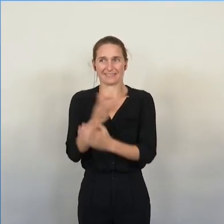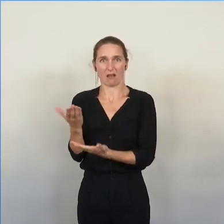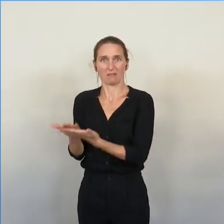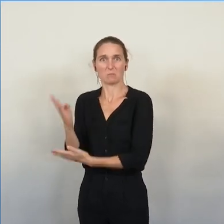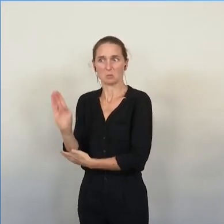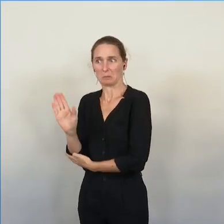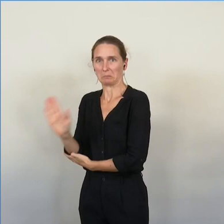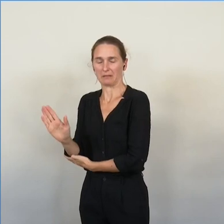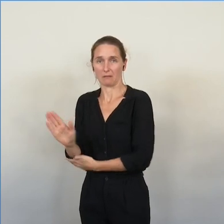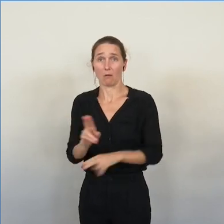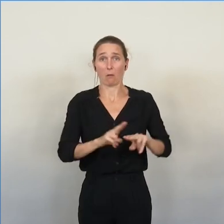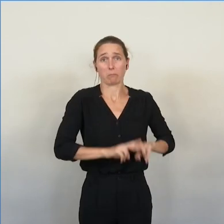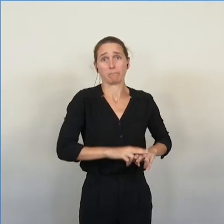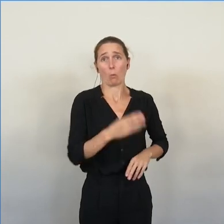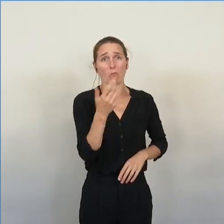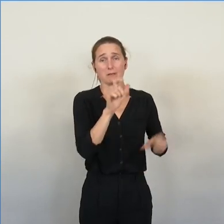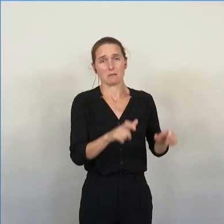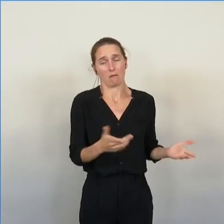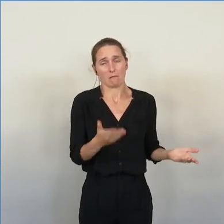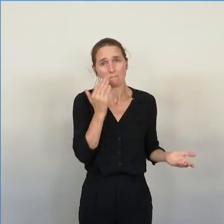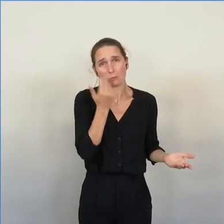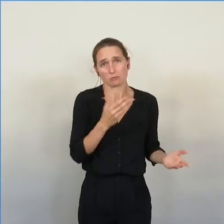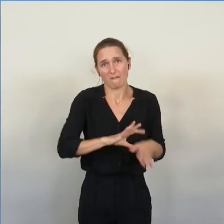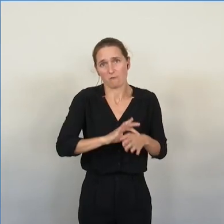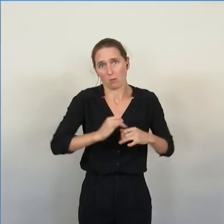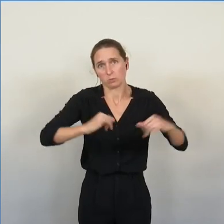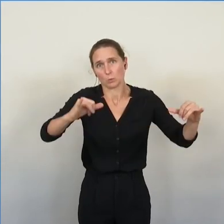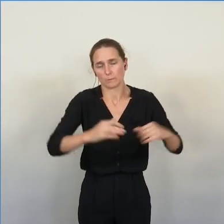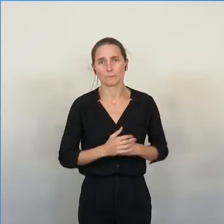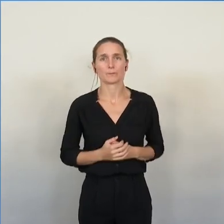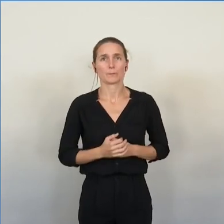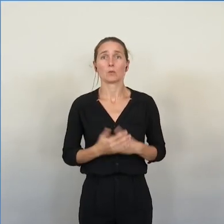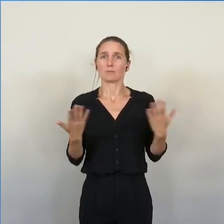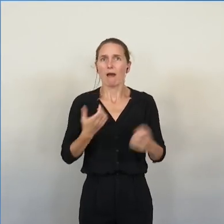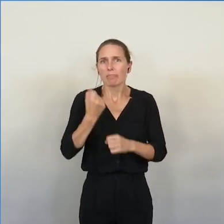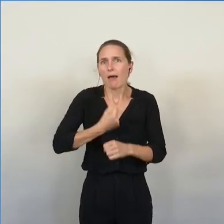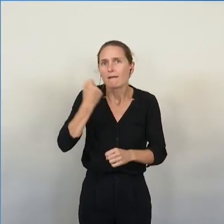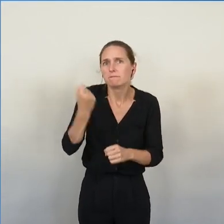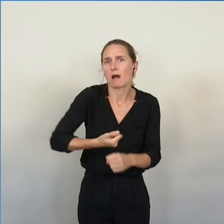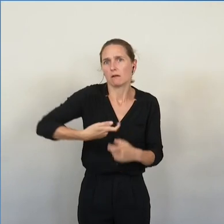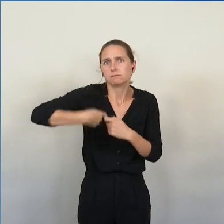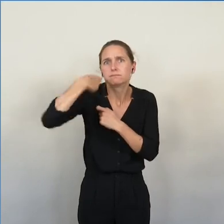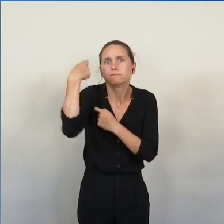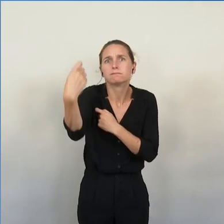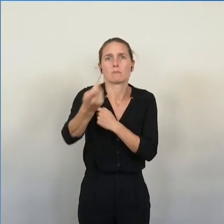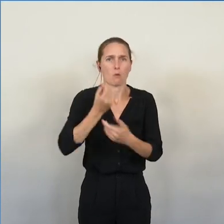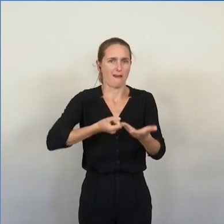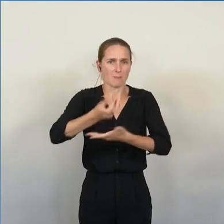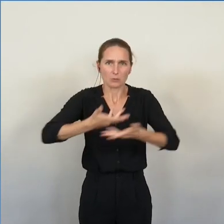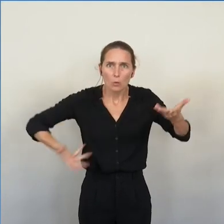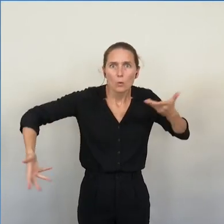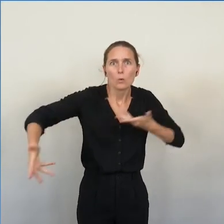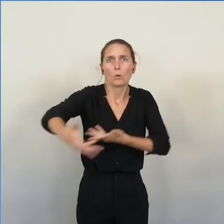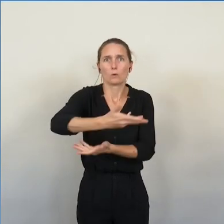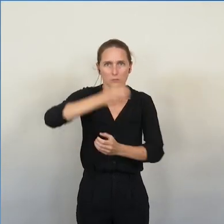ici les les les lignes directrices de ce scénario souhaitable et qui est l'aboutissement d'un long travail d'information partagé nous n'avions pas tous les mêmes